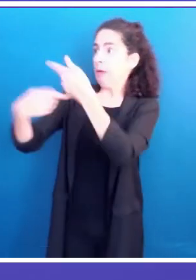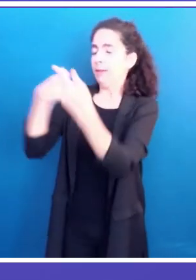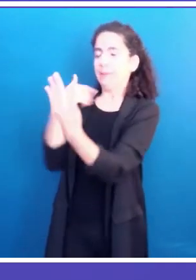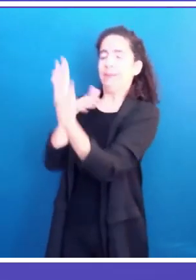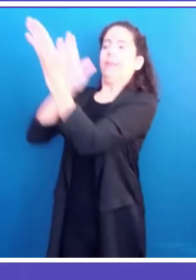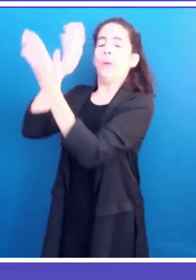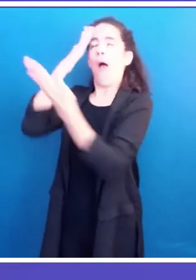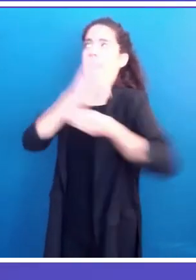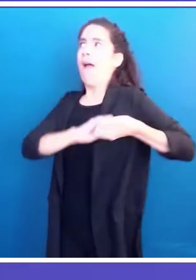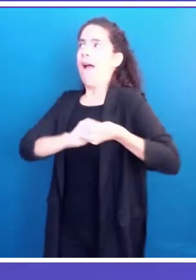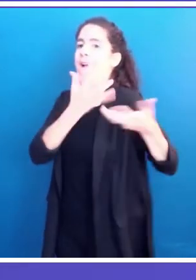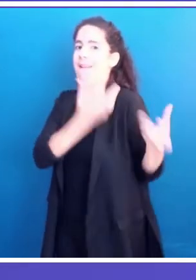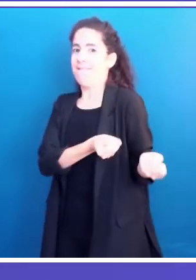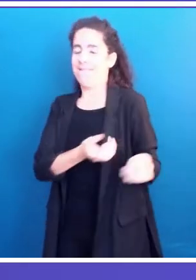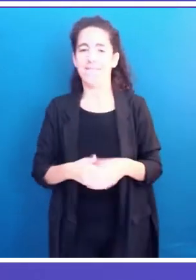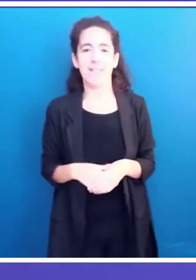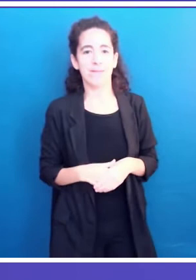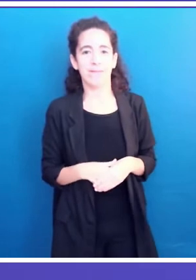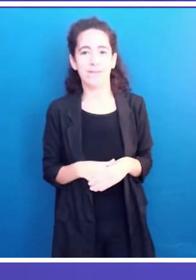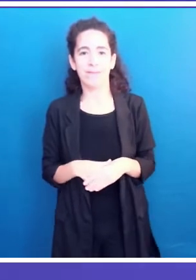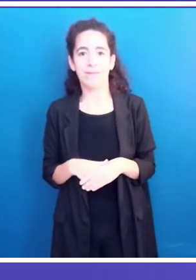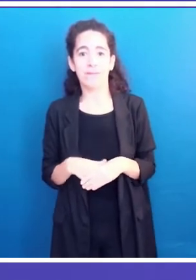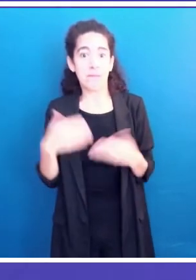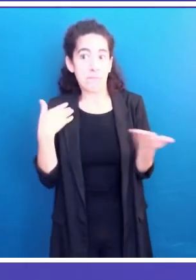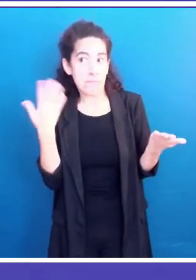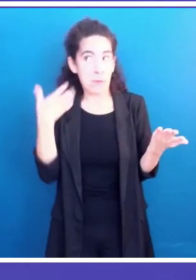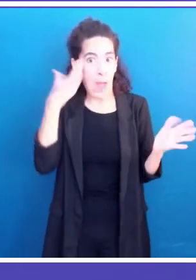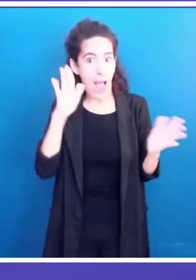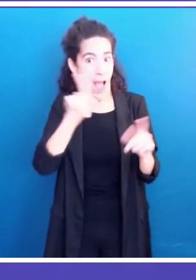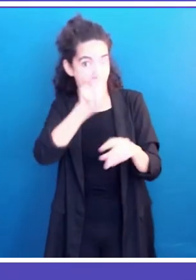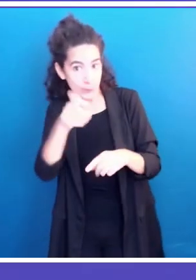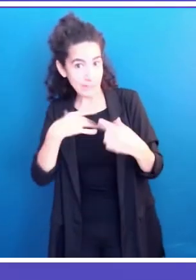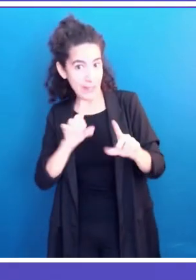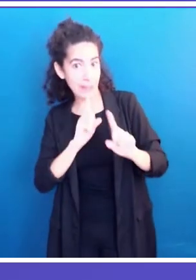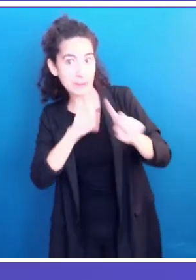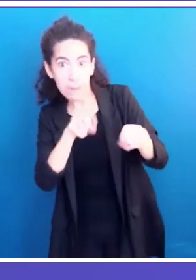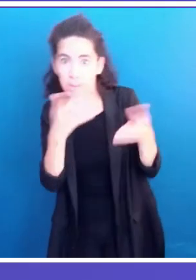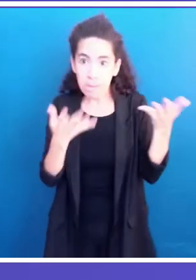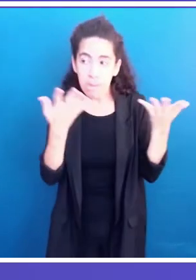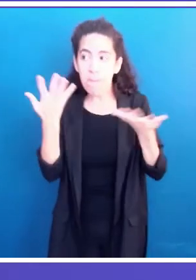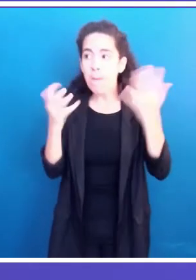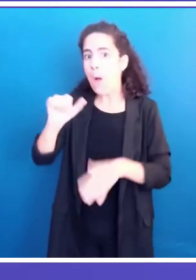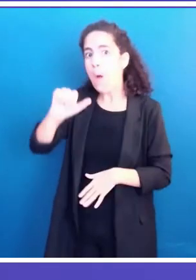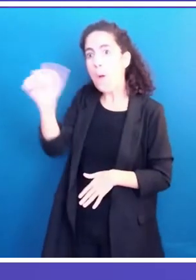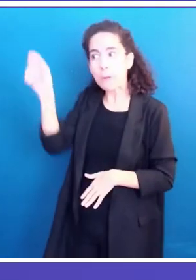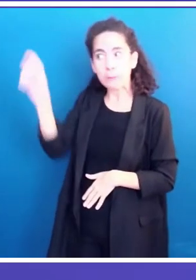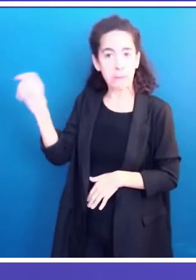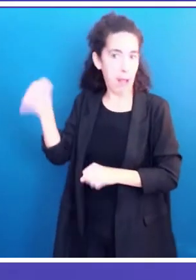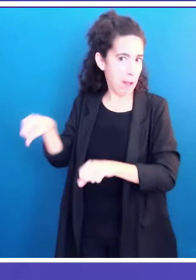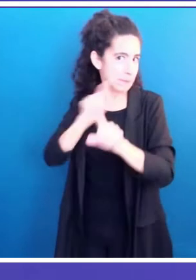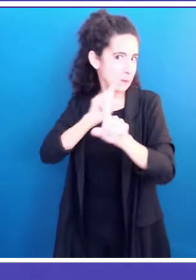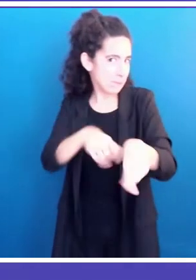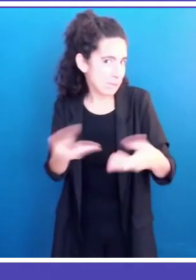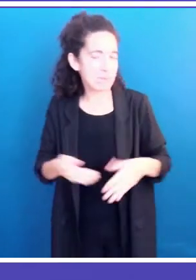ونواجه التحديات المشتركة التي تواجهنا جميعا. أمل أن أكون قد أجبت على السؤال المطروح. شكرا جزيلا.